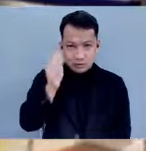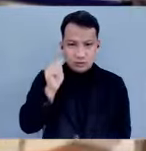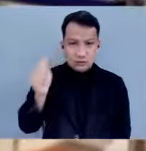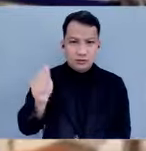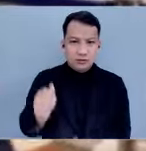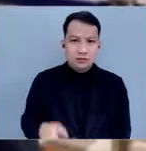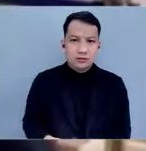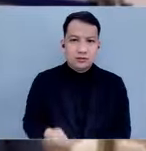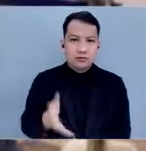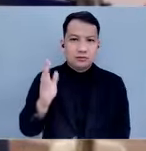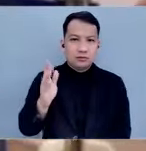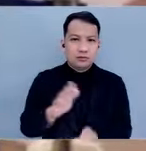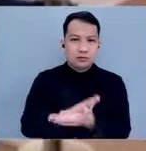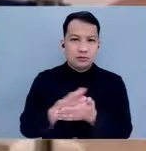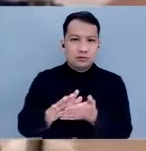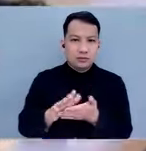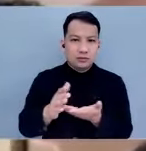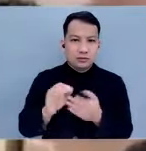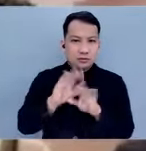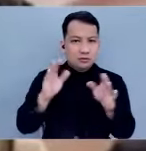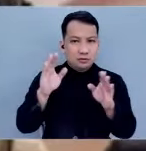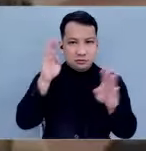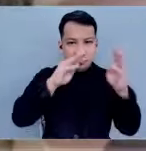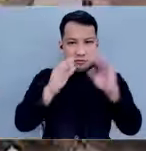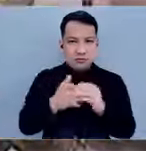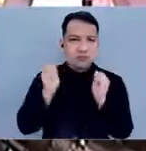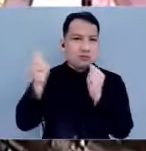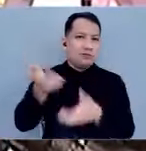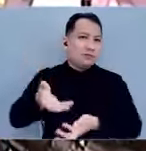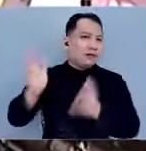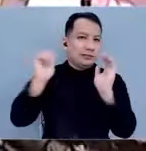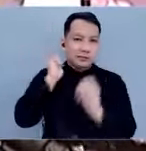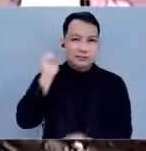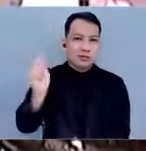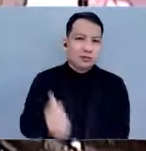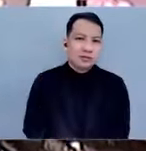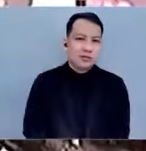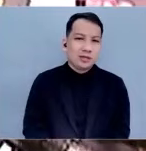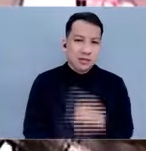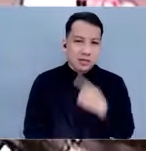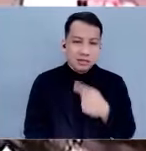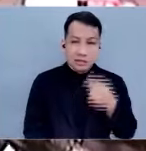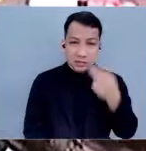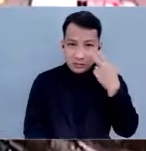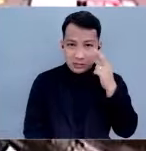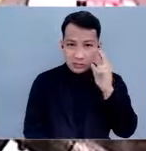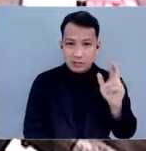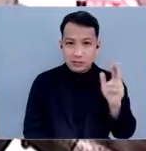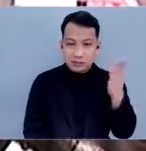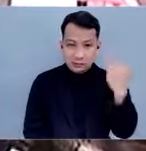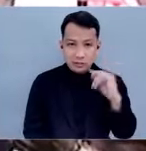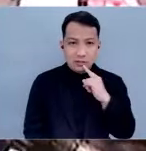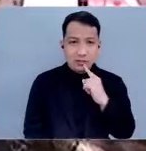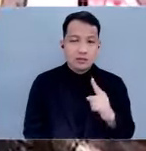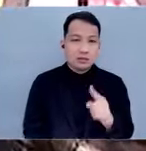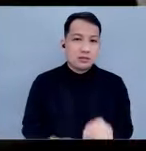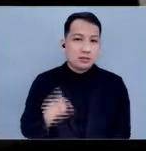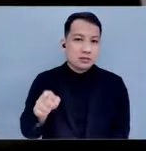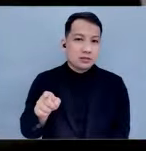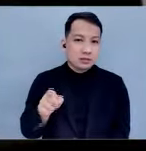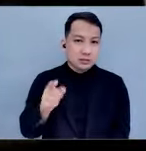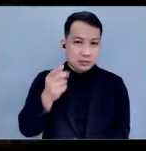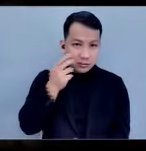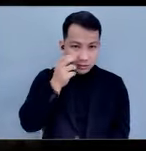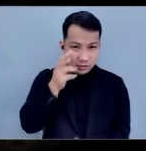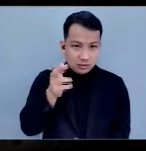Basta malinis ang kusin siya kung gabi mo, bahala siya sa buhay. Ayon naman sa dating tagapagsalita ni dating Pangulong Duterte na si Attorney Harry Roque,